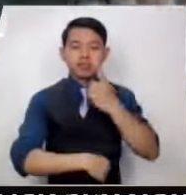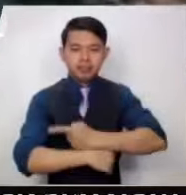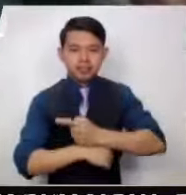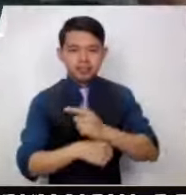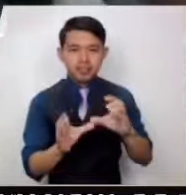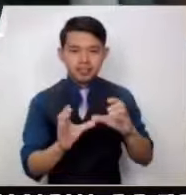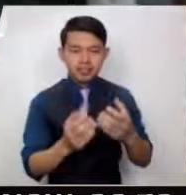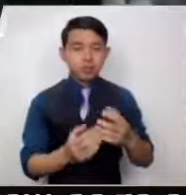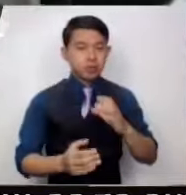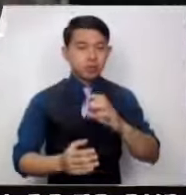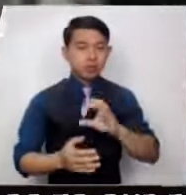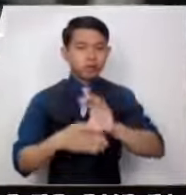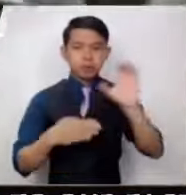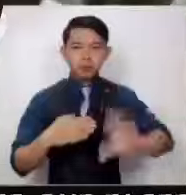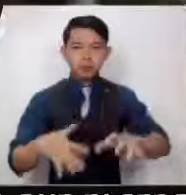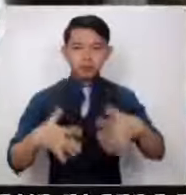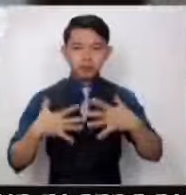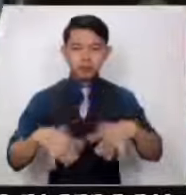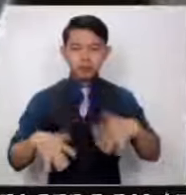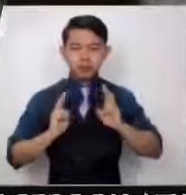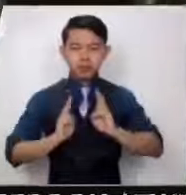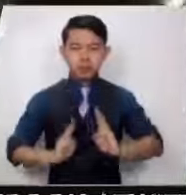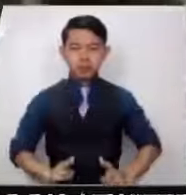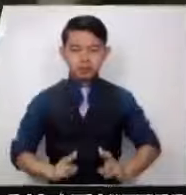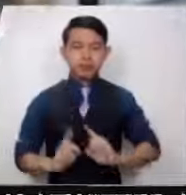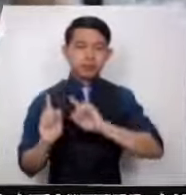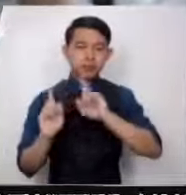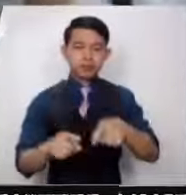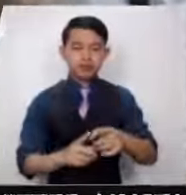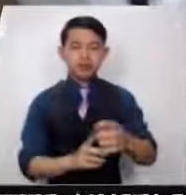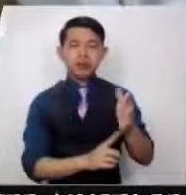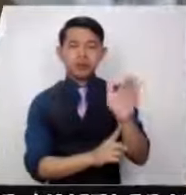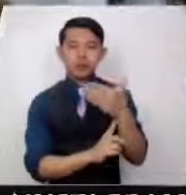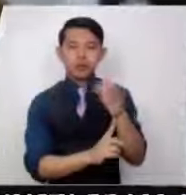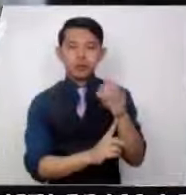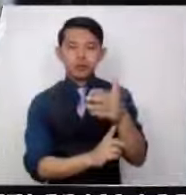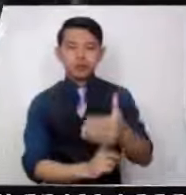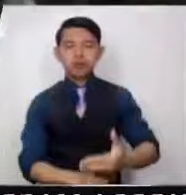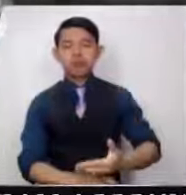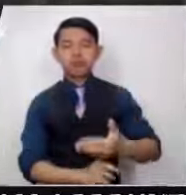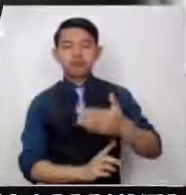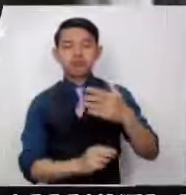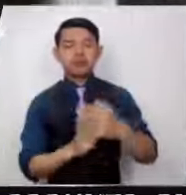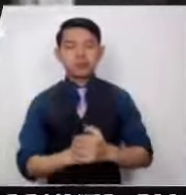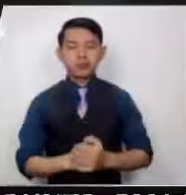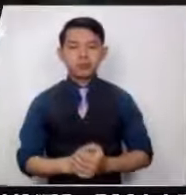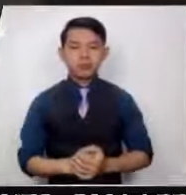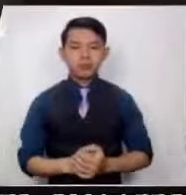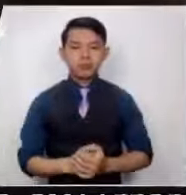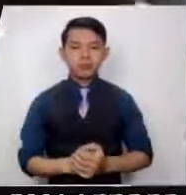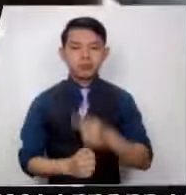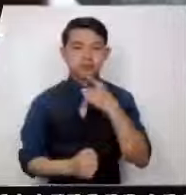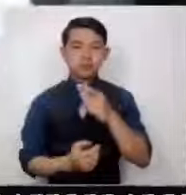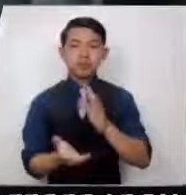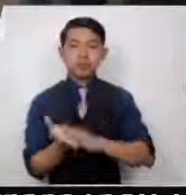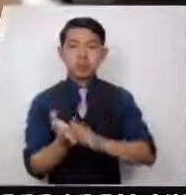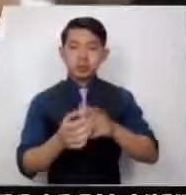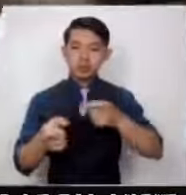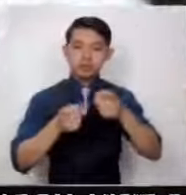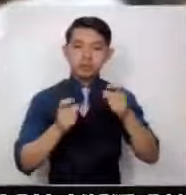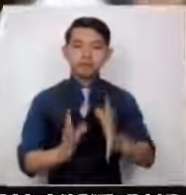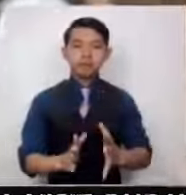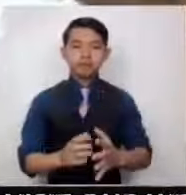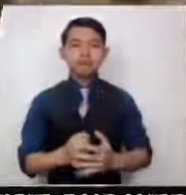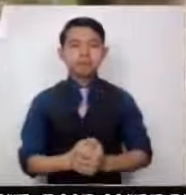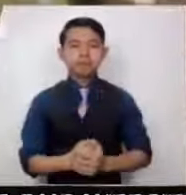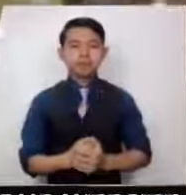ang mga estudyante na dumalo rin sa flag raising ceremony. Ayon sa pamunuan ng paaralan, kahuhupan ang baha sa maraming silid-aralan